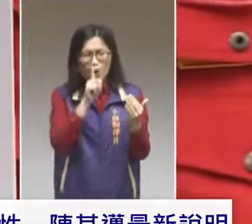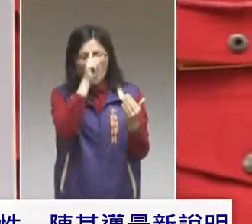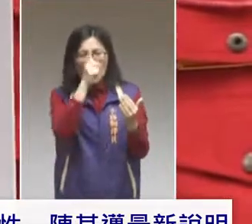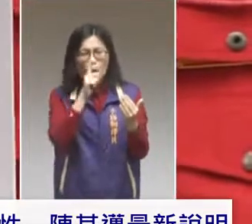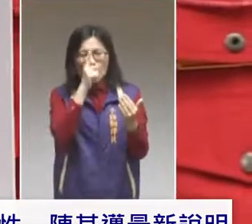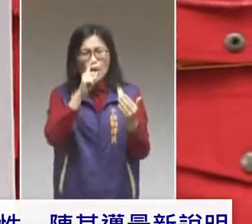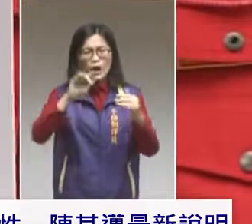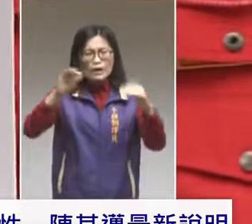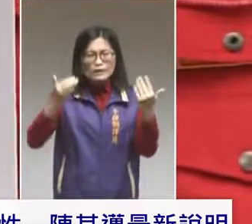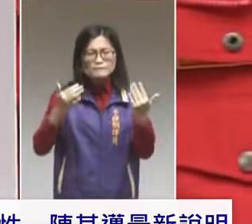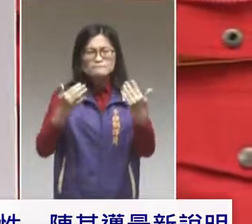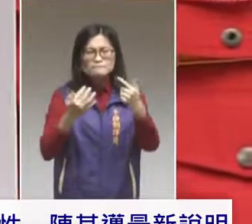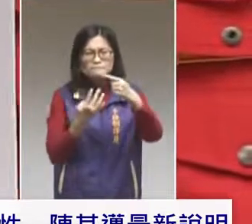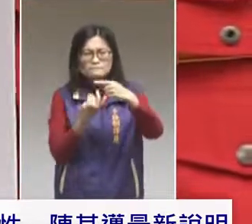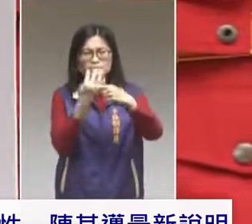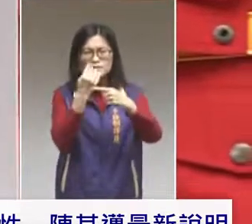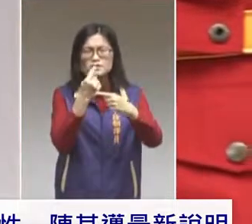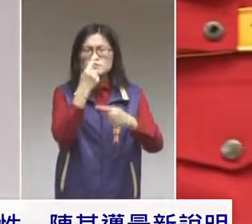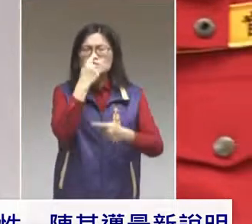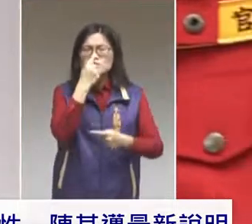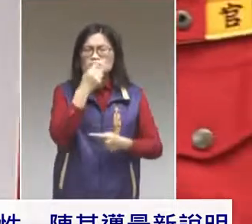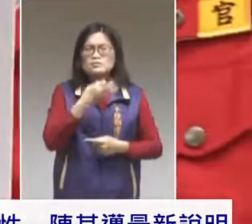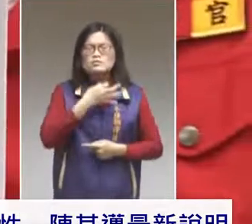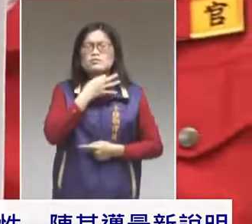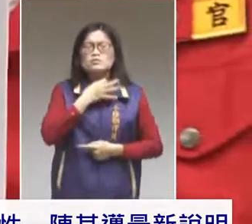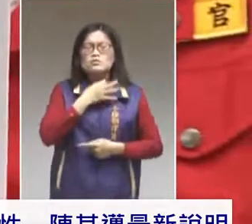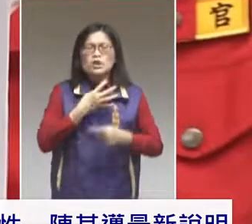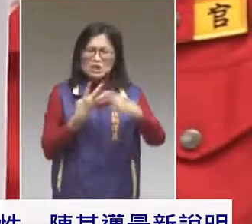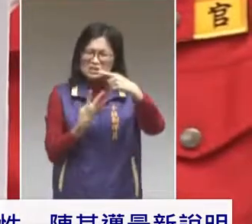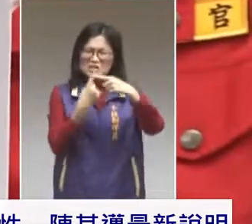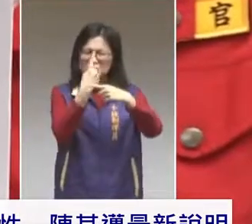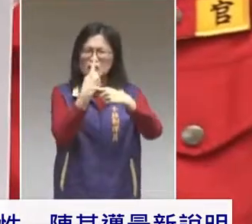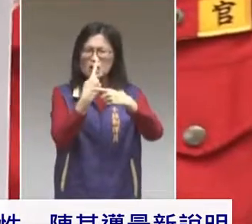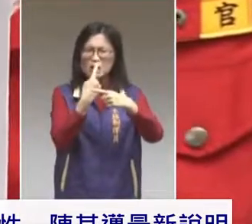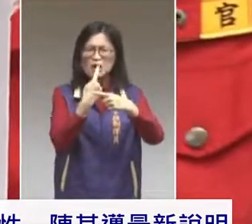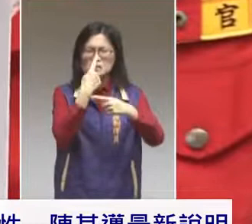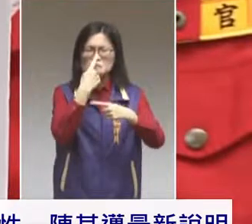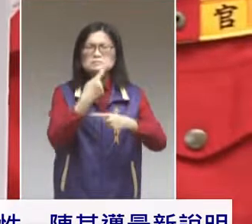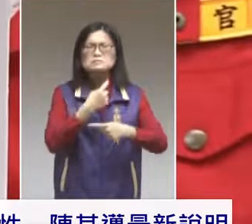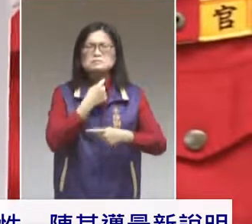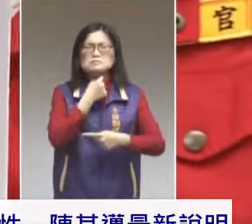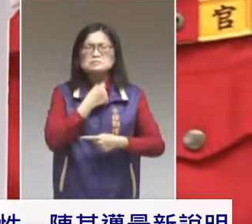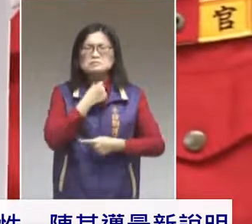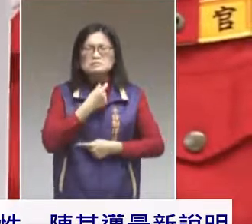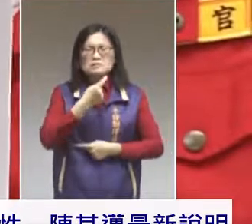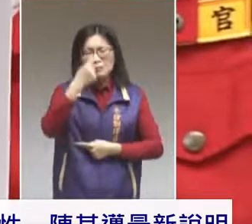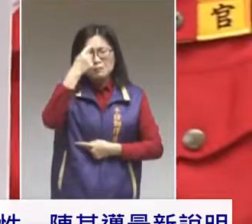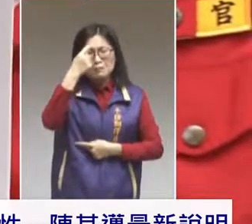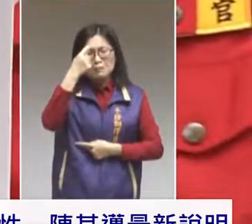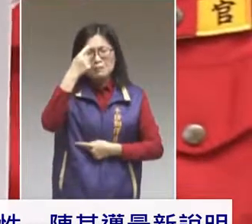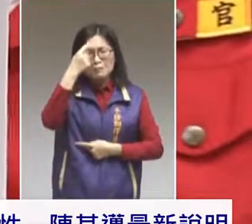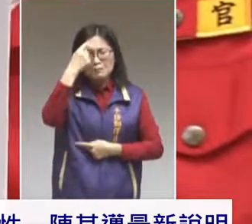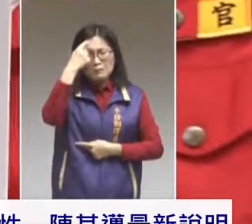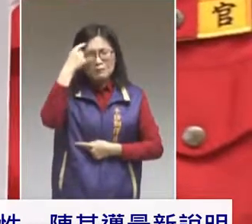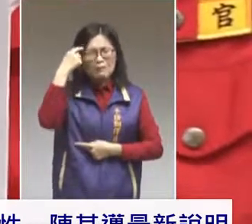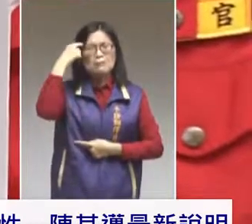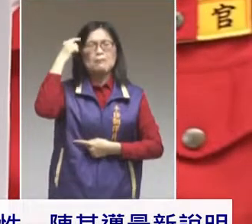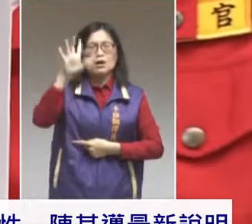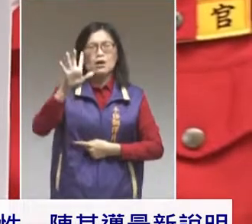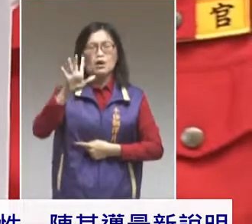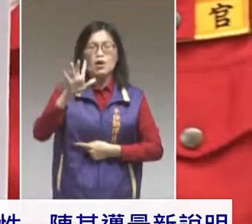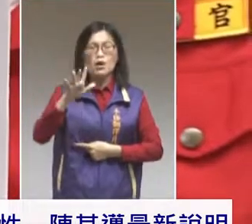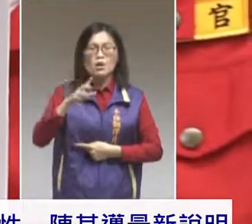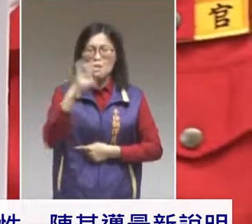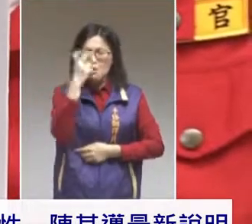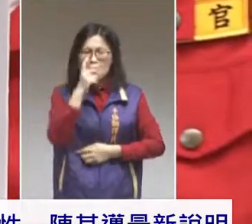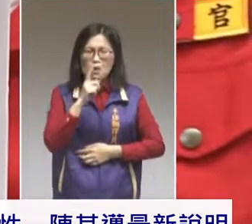一天都是1000左右，大概占我们筛检全部那个呼吸道症状的大概有1/4左右